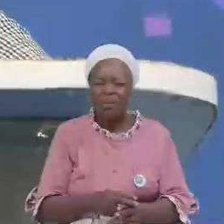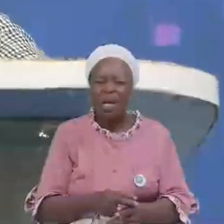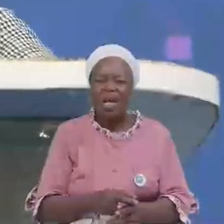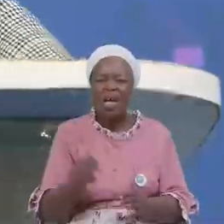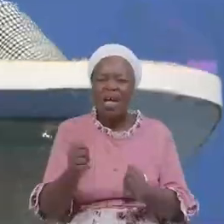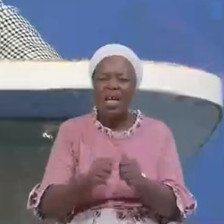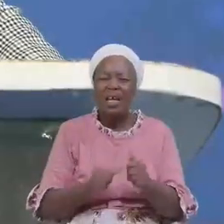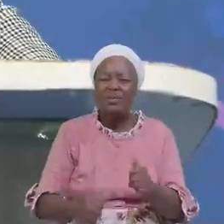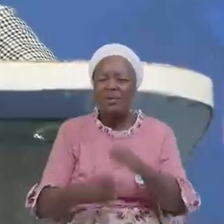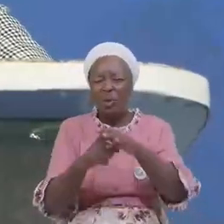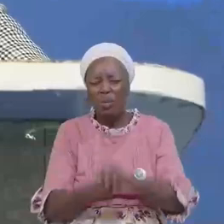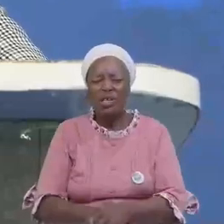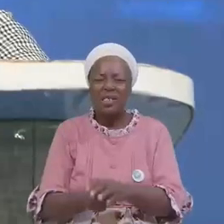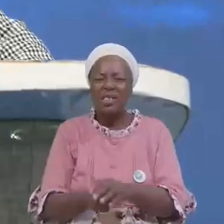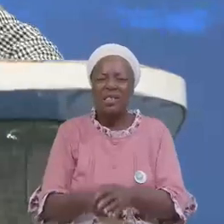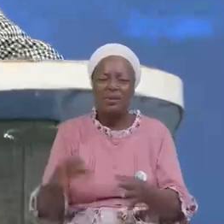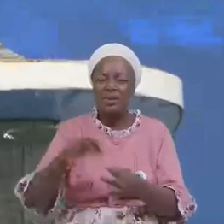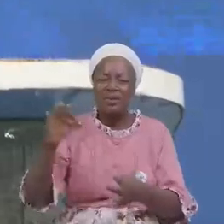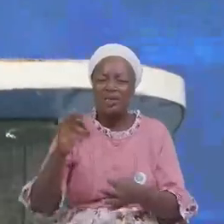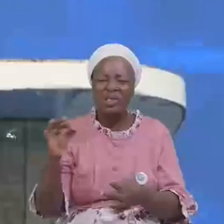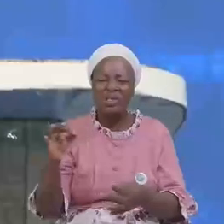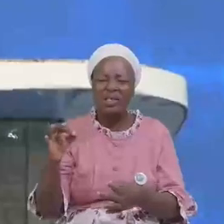Tout esprit d'oppression,